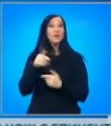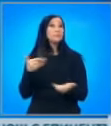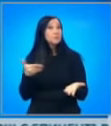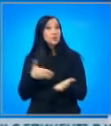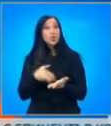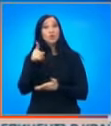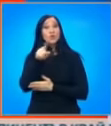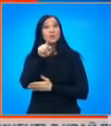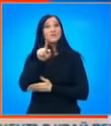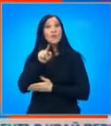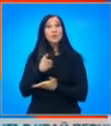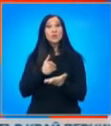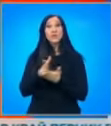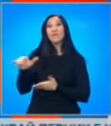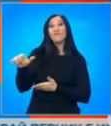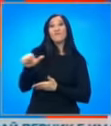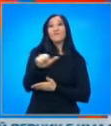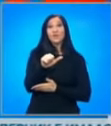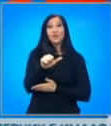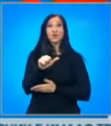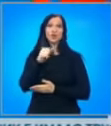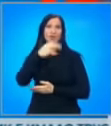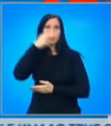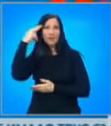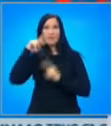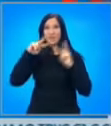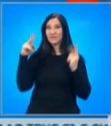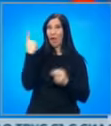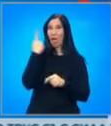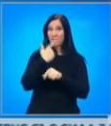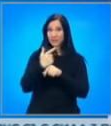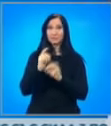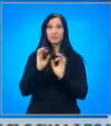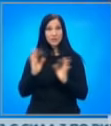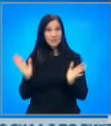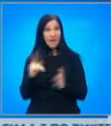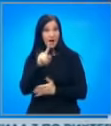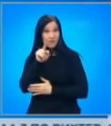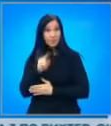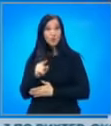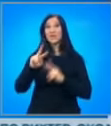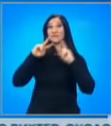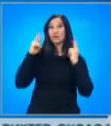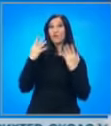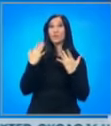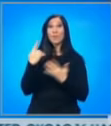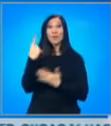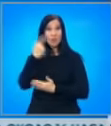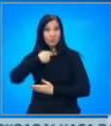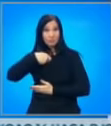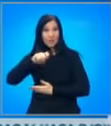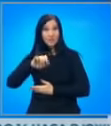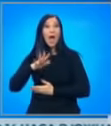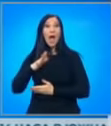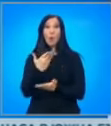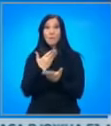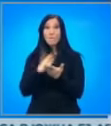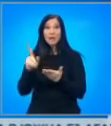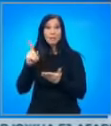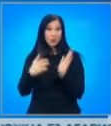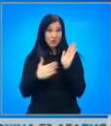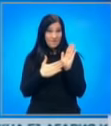защо този казус е сред водещите теми на света вече седмица. Наистина става въпрос за световния номер едно в тениса, но ако махнем този факт